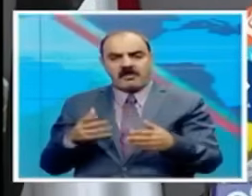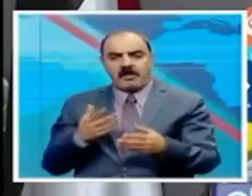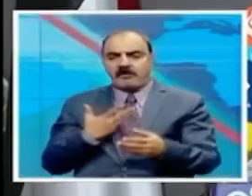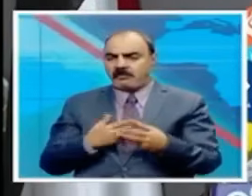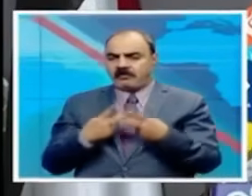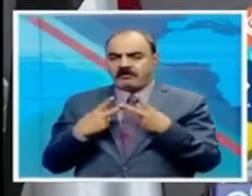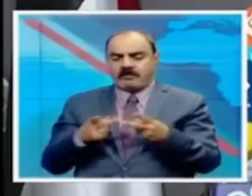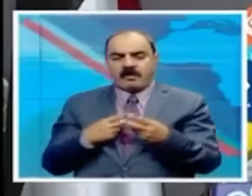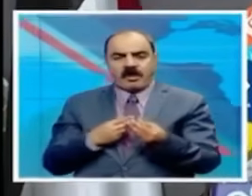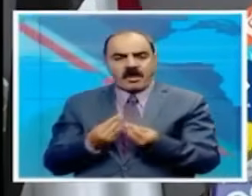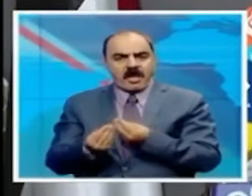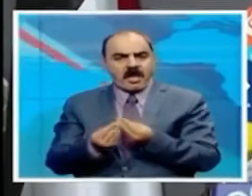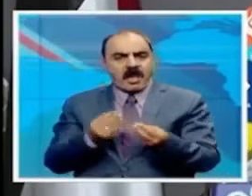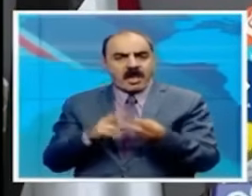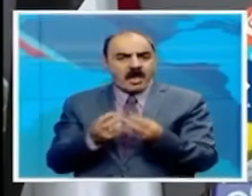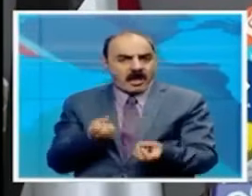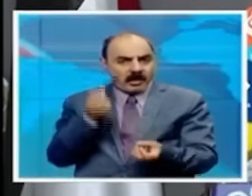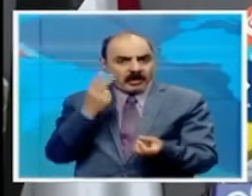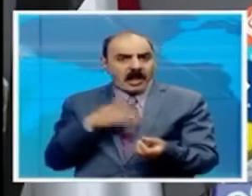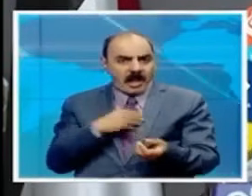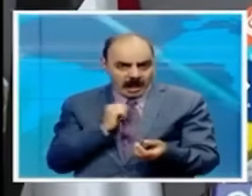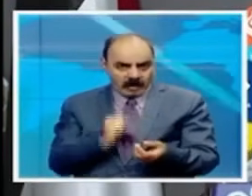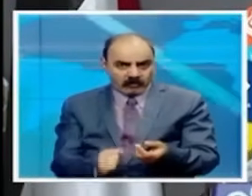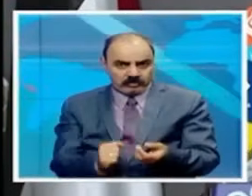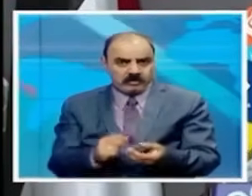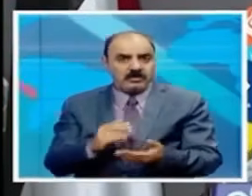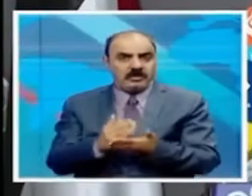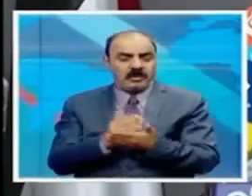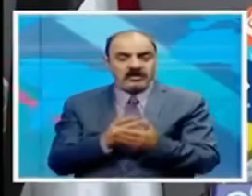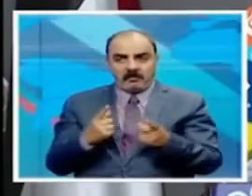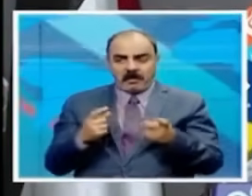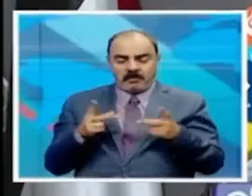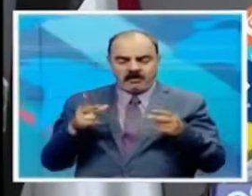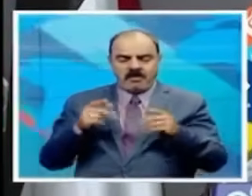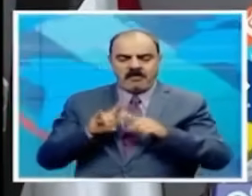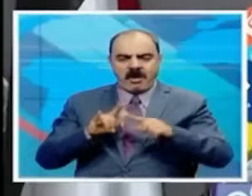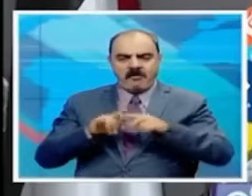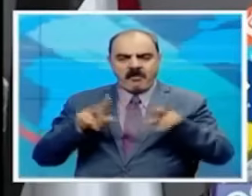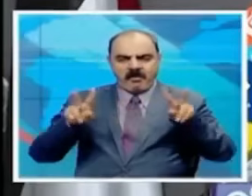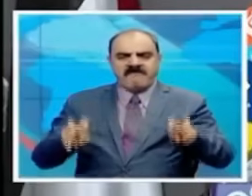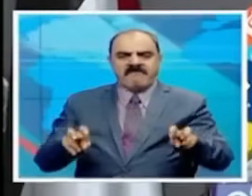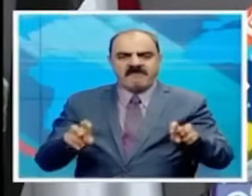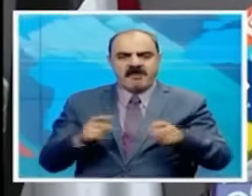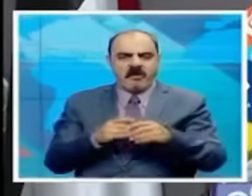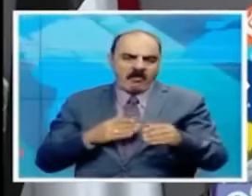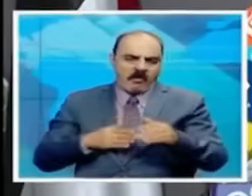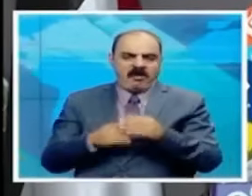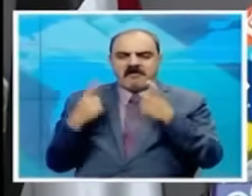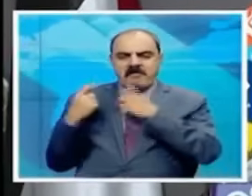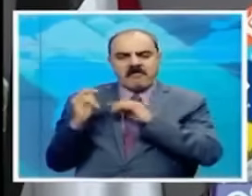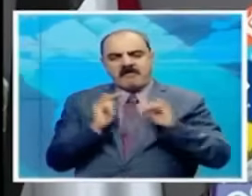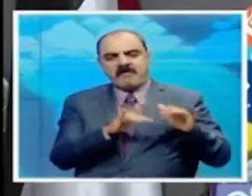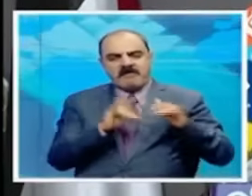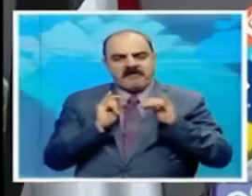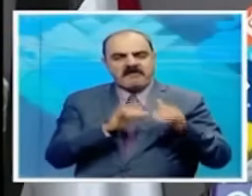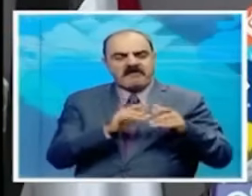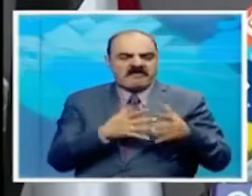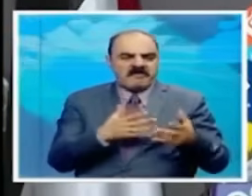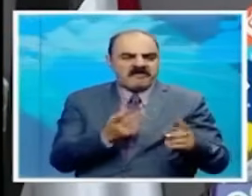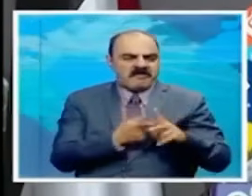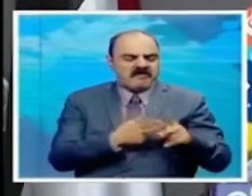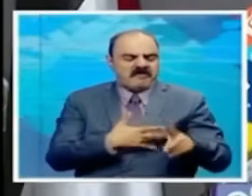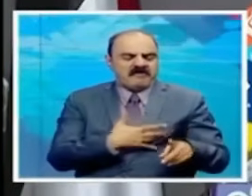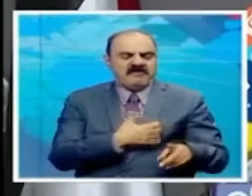على التعاطي مع أي مبادرة من شأنها وقف الحرب وتيسير دخول المساعدات لرفع